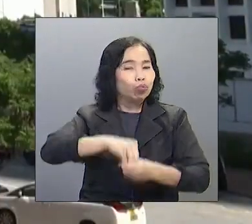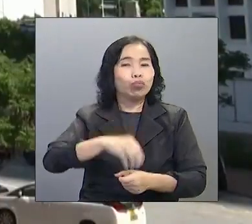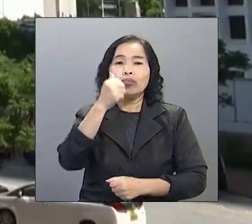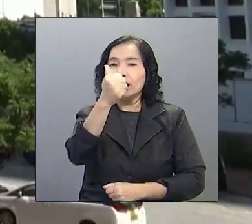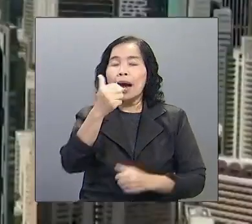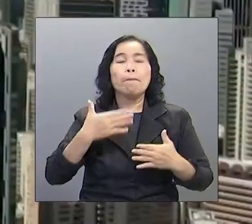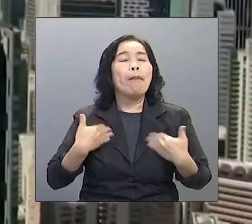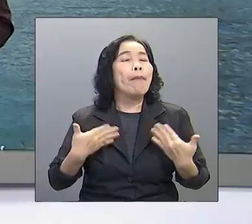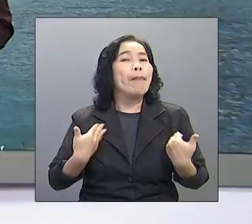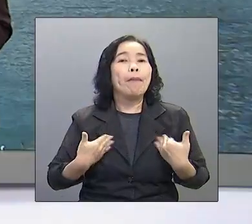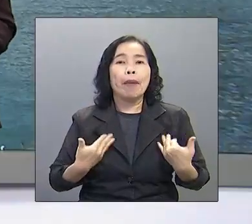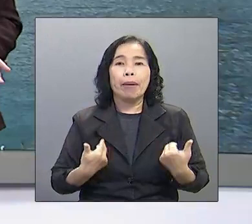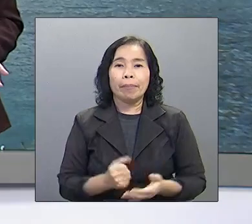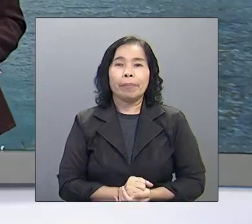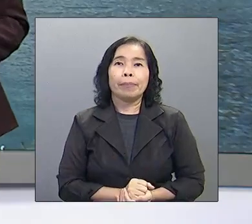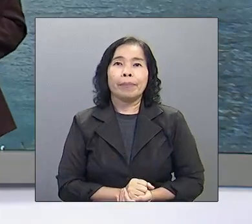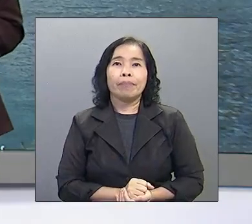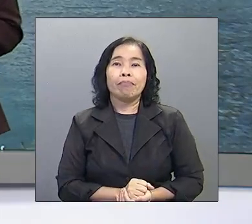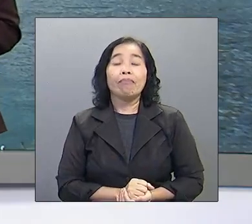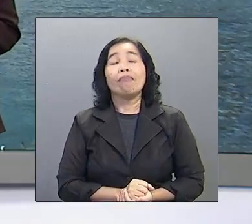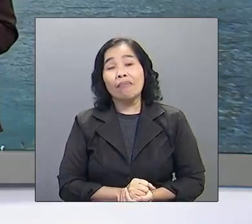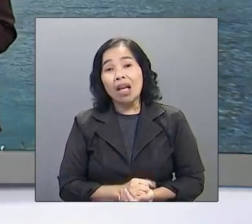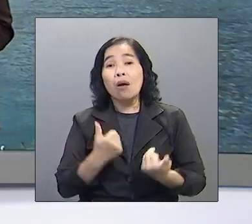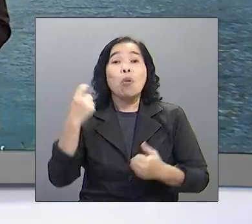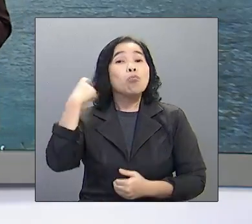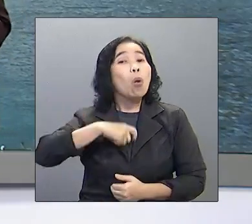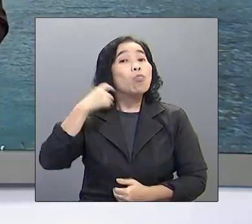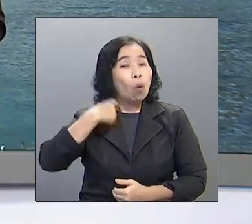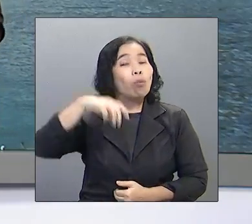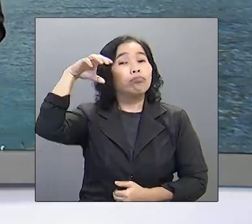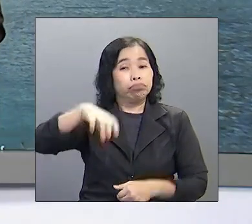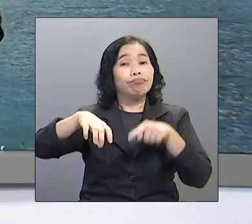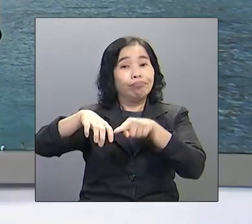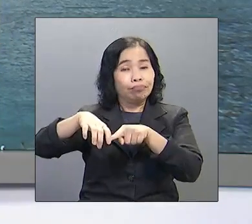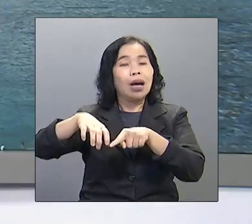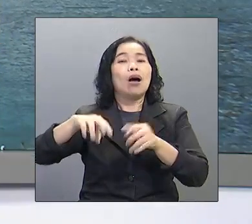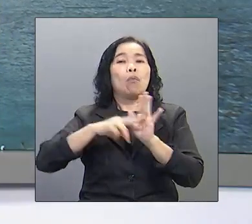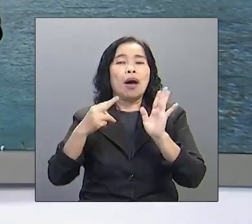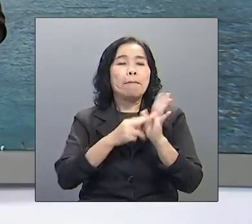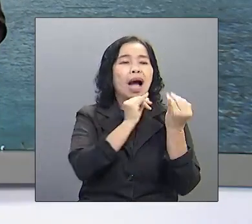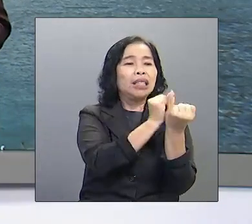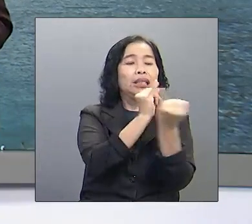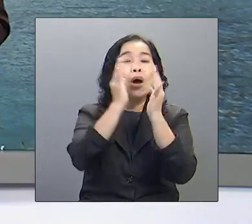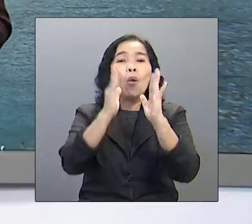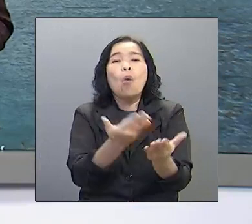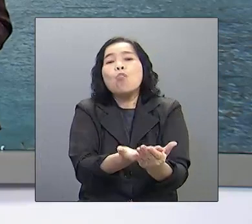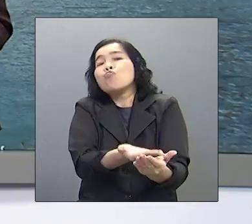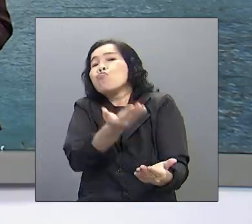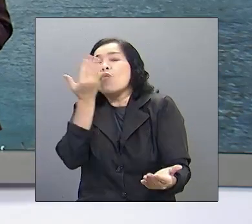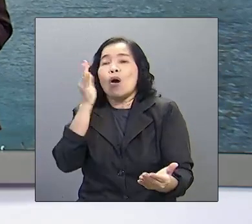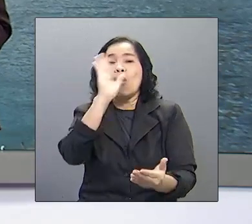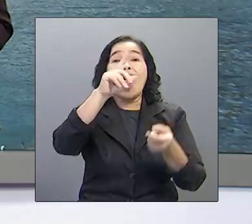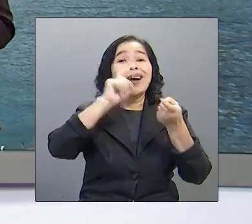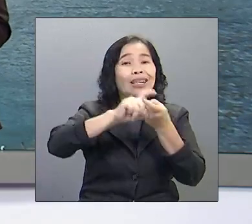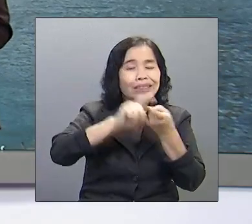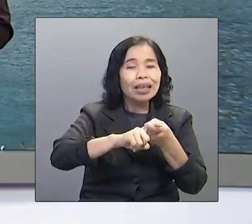่างสบายใจค่ะมองในแ่นึงนะคะการทิห้องกลงกลายเป็ดนแดนที่เป็มตรกบนกฒรุรกิรัเสียมีผลมจกคามสัมพัน